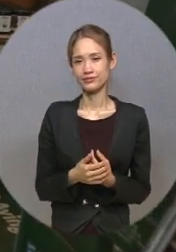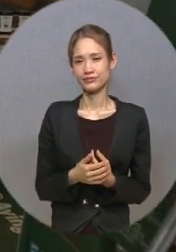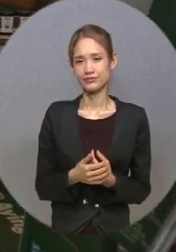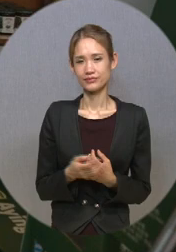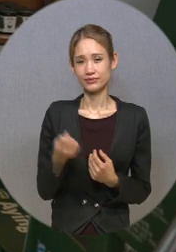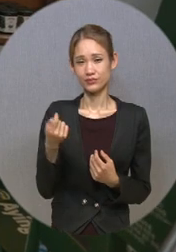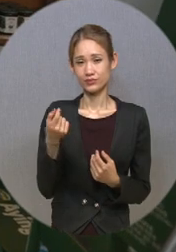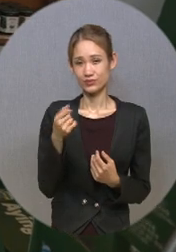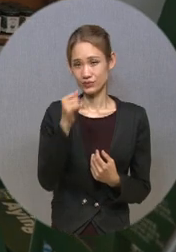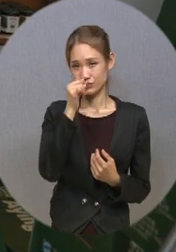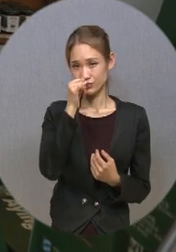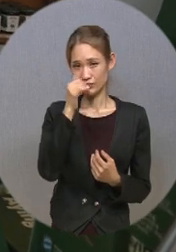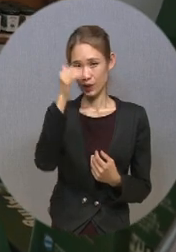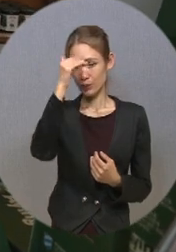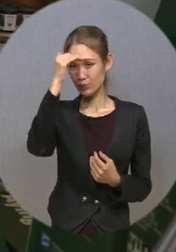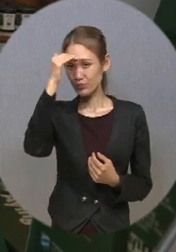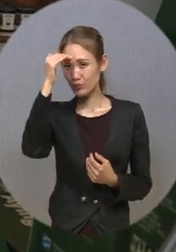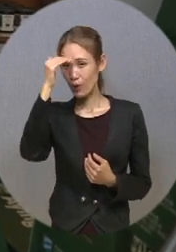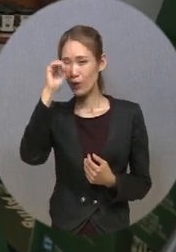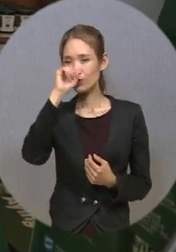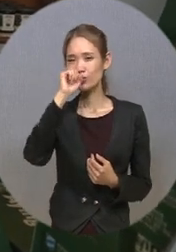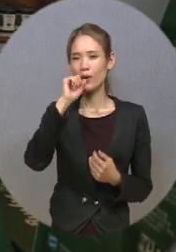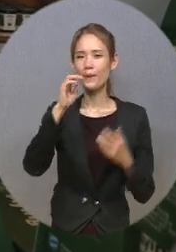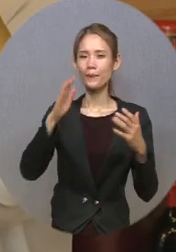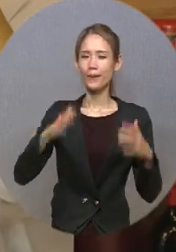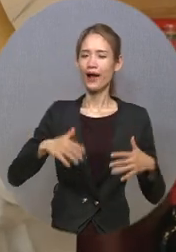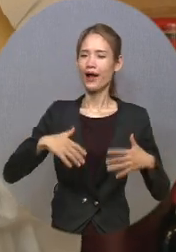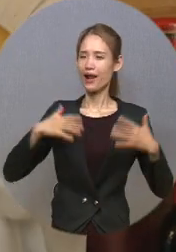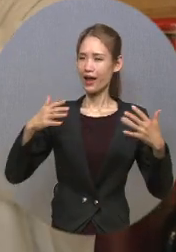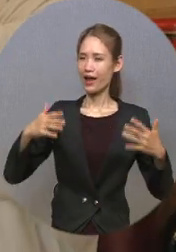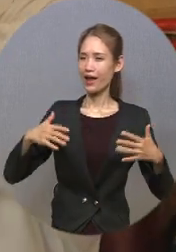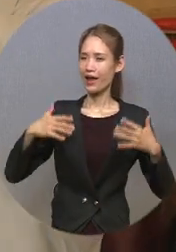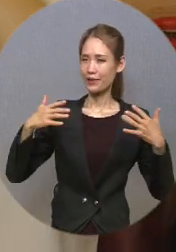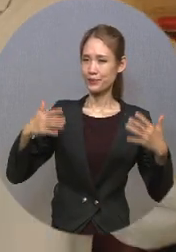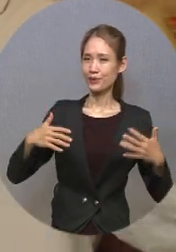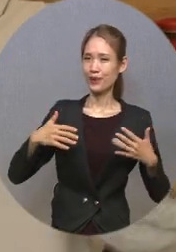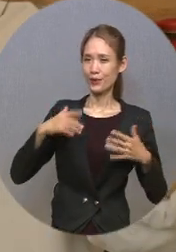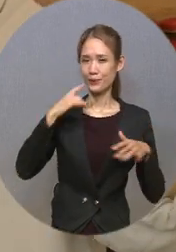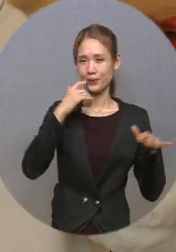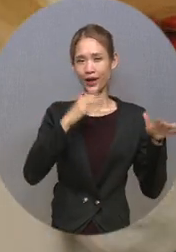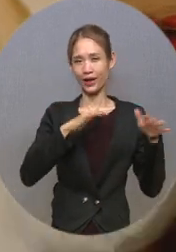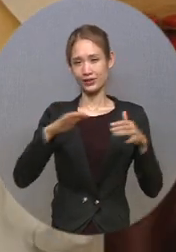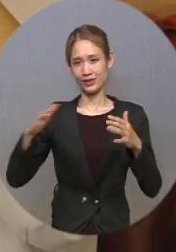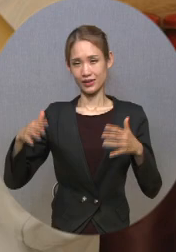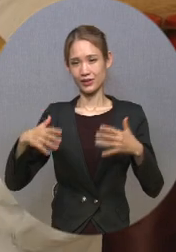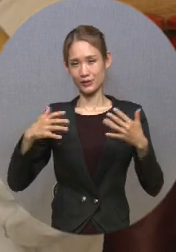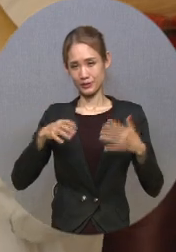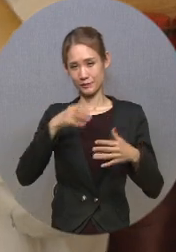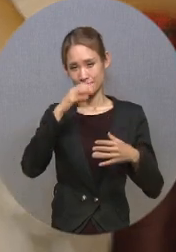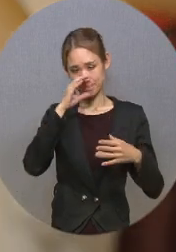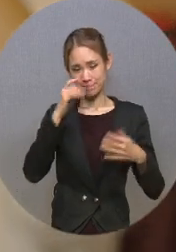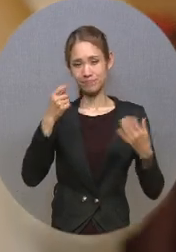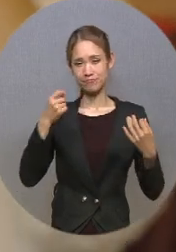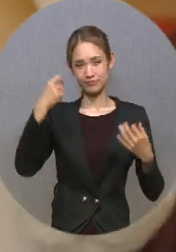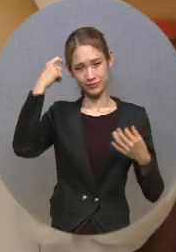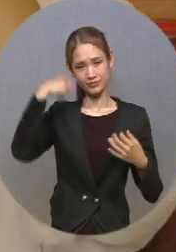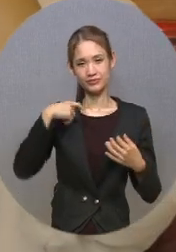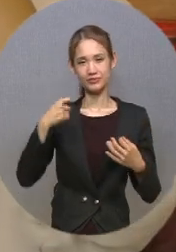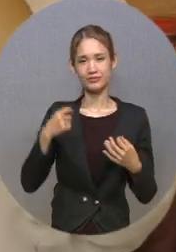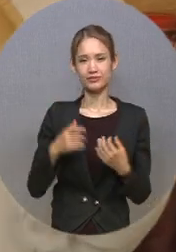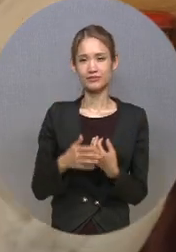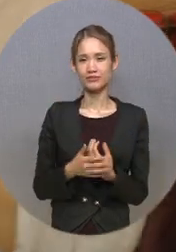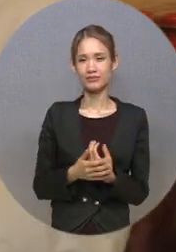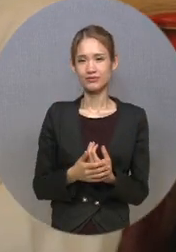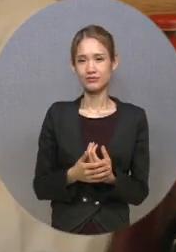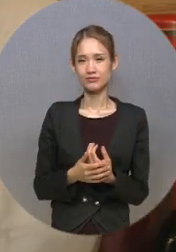같아요. 그러니까 이런데 풍경이 좋으니까 이 바람 맞으면서 딱 바다를 바라보면서 마시니까 그런. 그때는